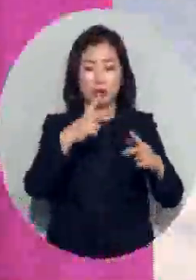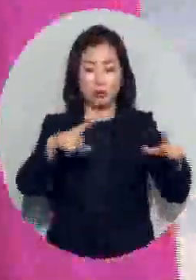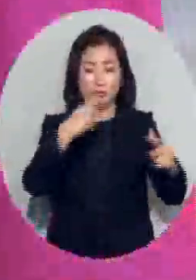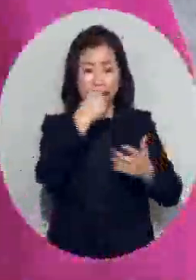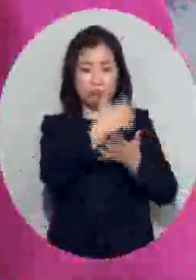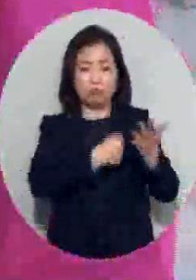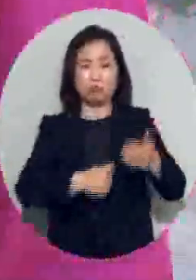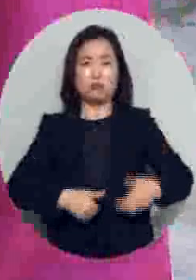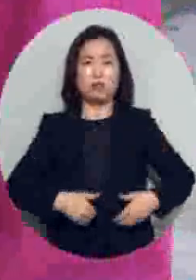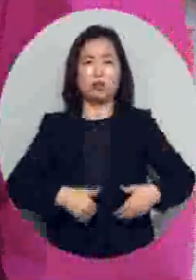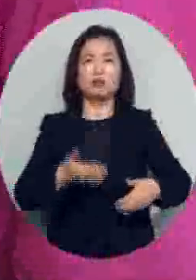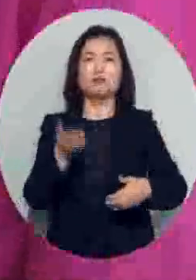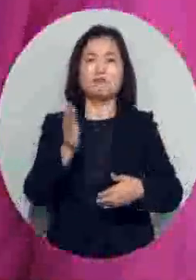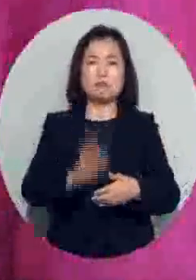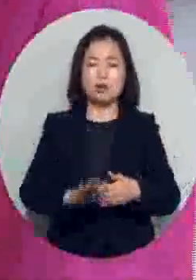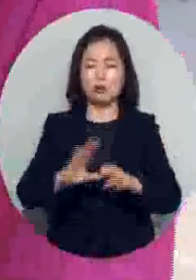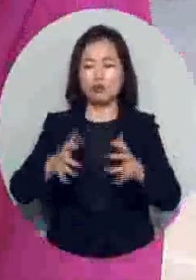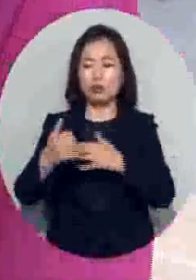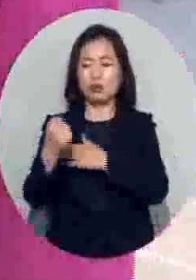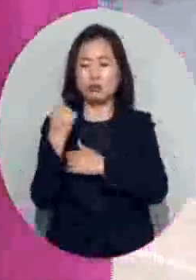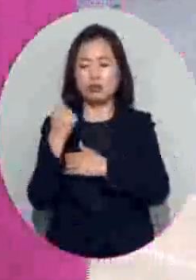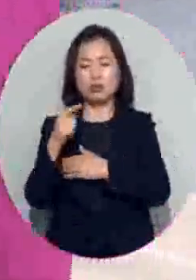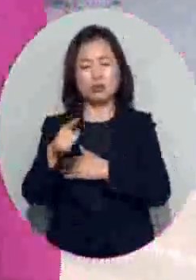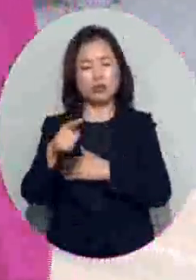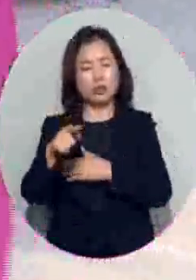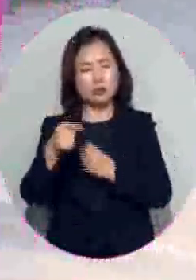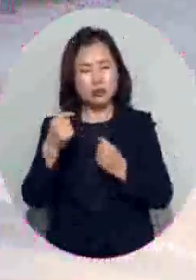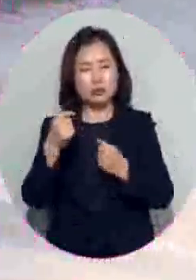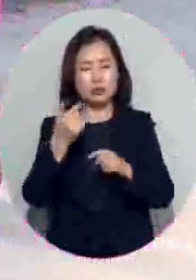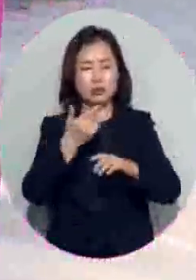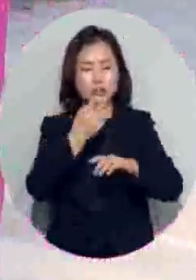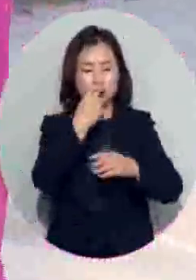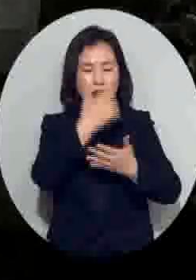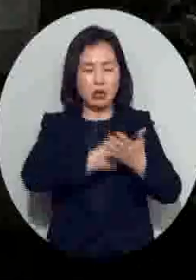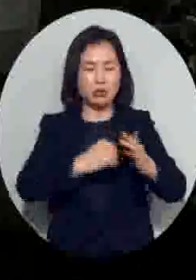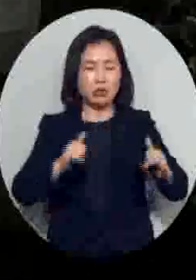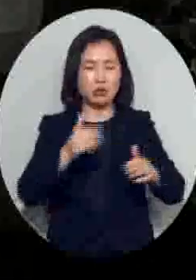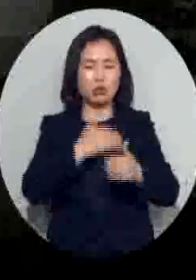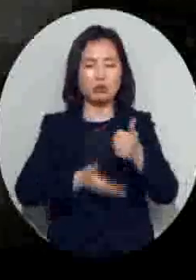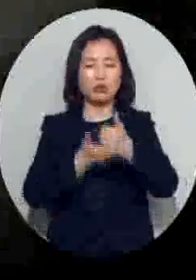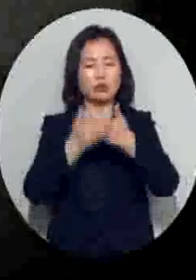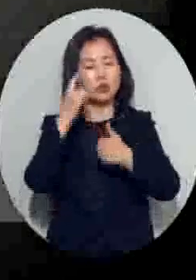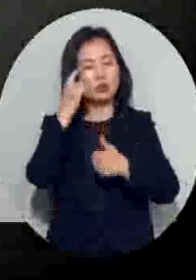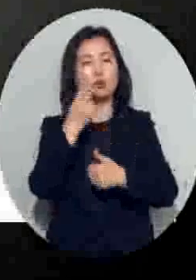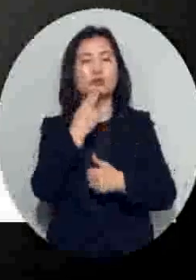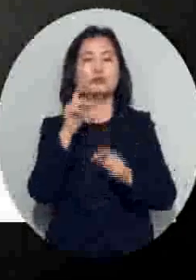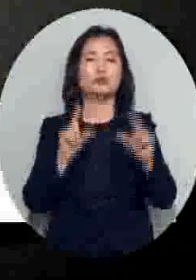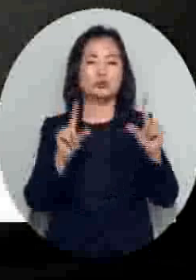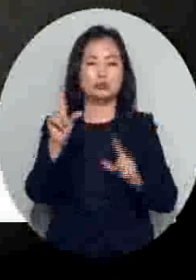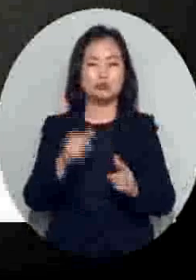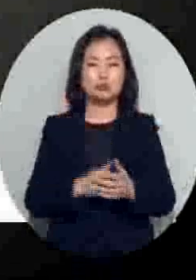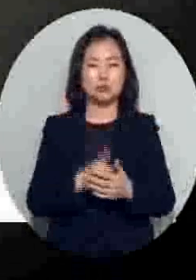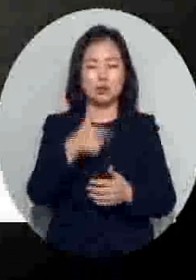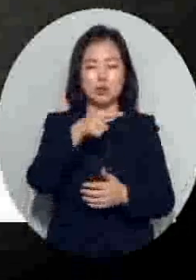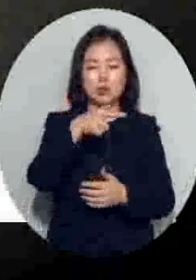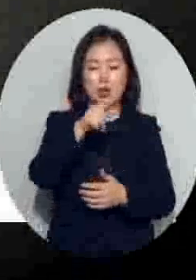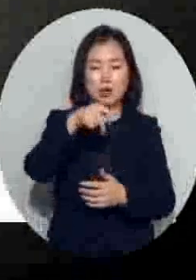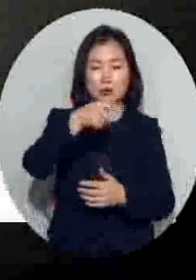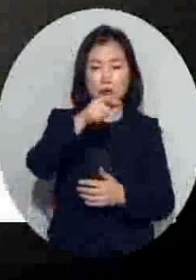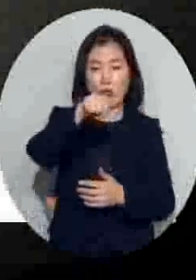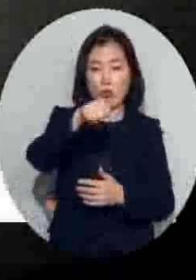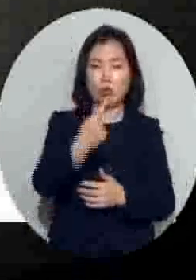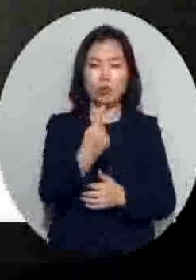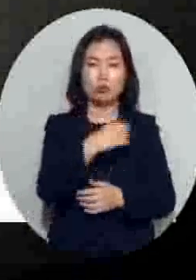인사가 필요한 지역이지만 국민에게 2만원 해도 그럴 생각이 없어 보입니다 언급 고국에 뜨고 험 좀